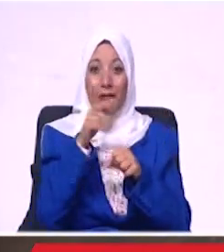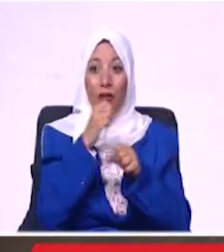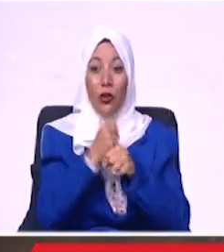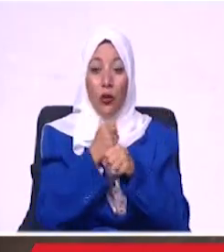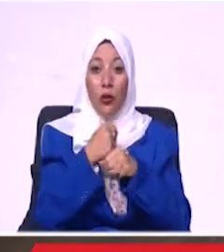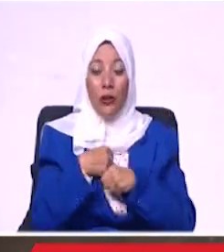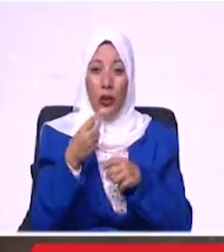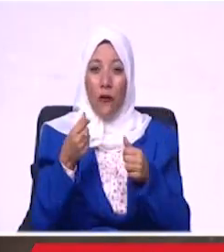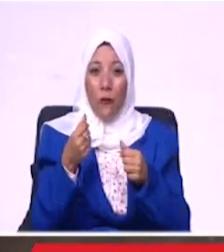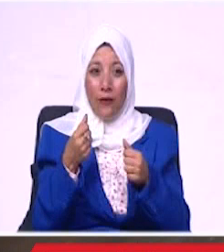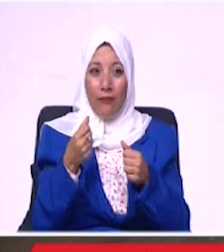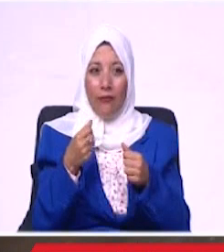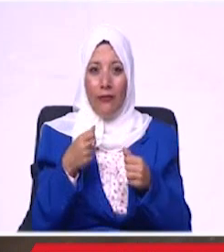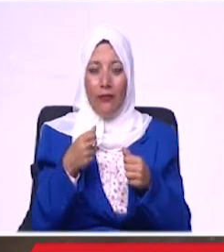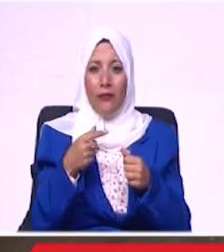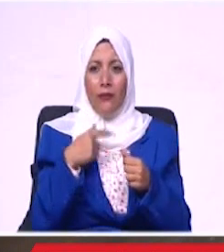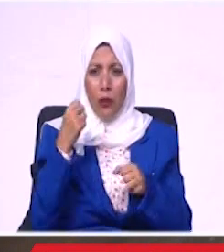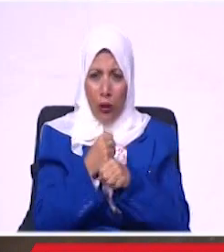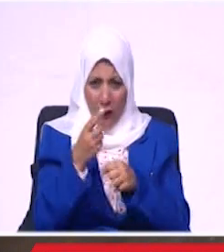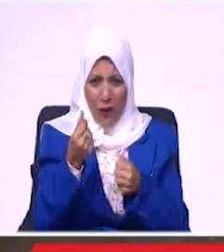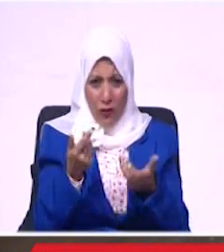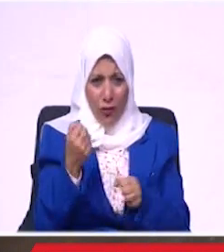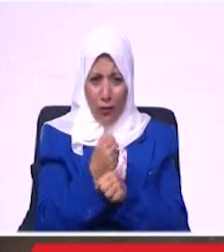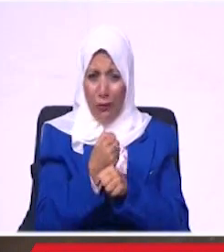عشان الفلوس؟ هي كان فيها فلوس؟